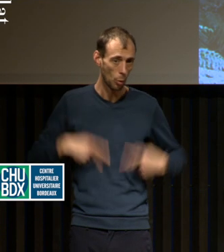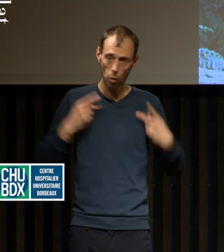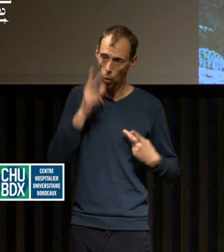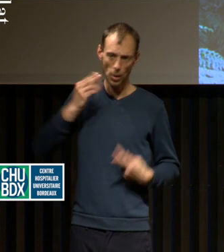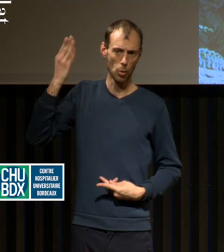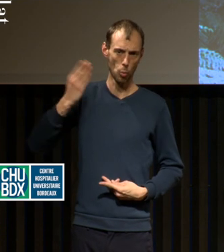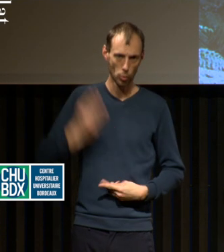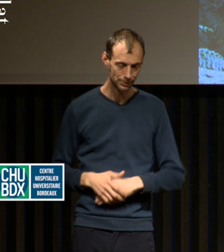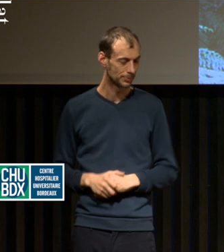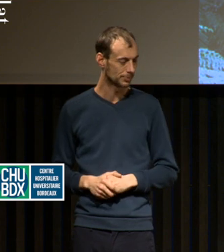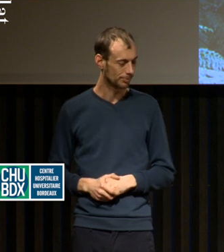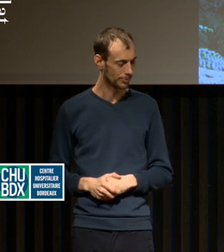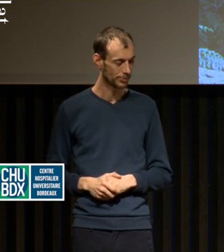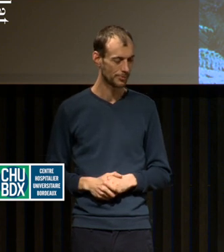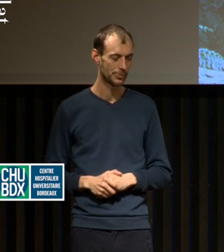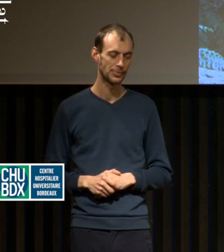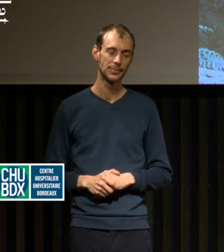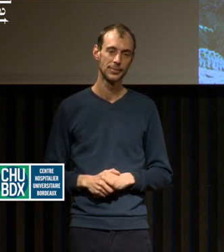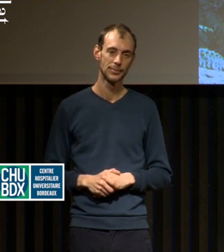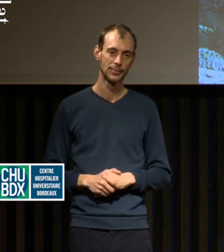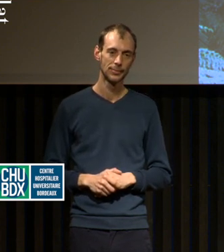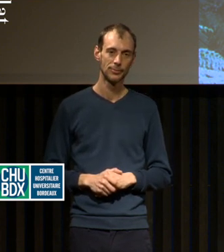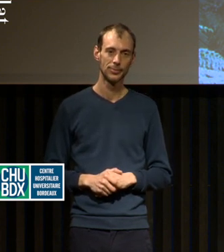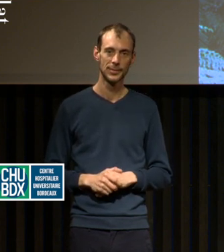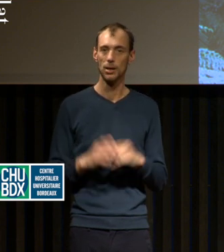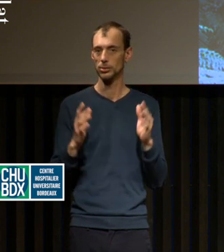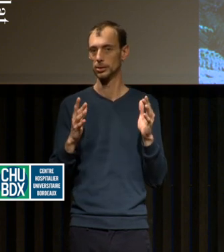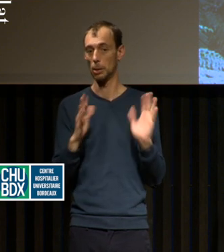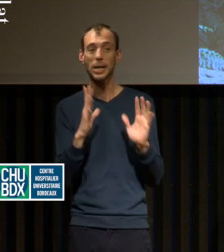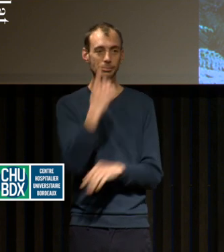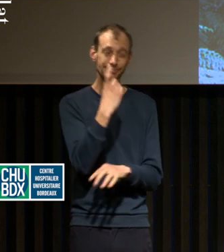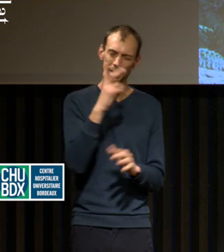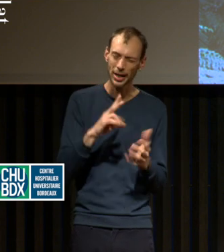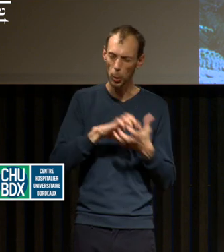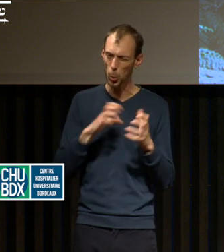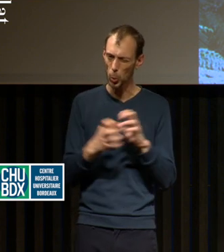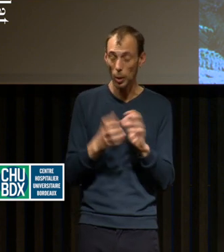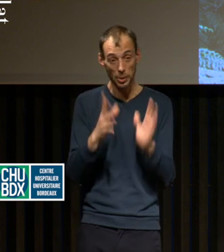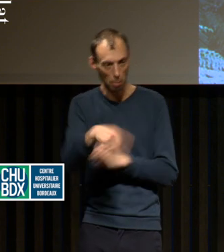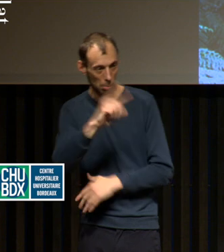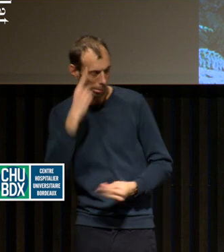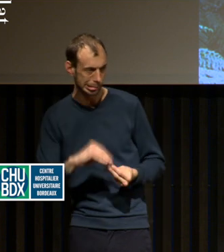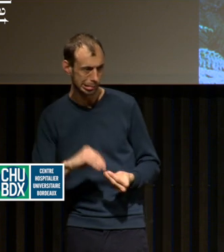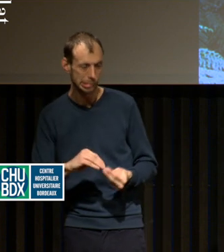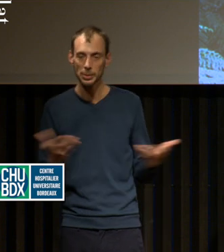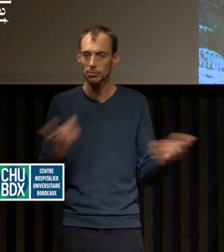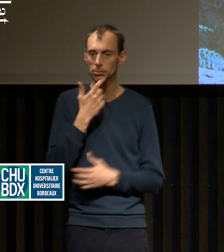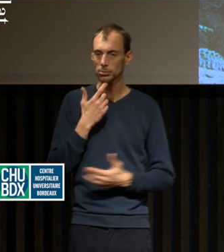Alors, une des questions, je pense, les plus difficiles, peut-être une question que vous posez, c'est quoi d'avoir un microbiote normal ?